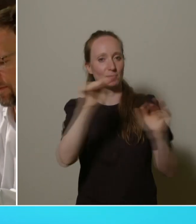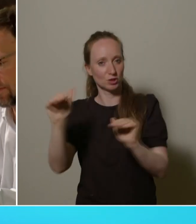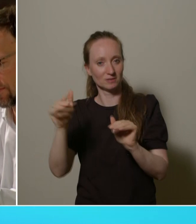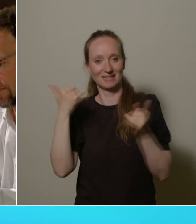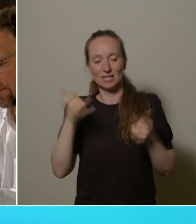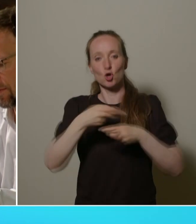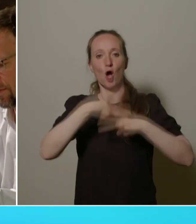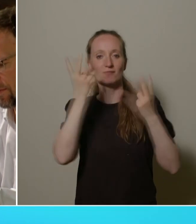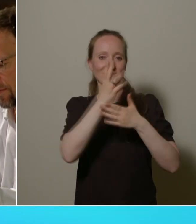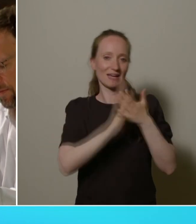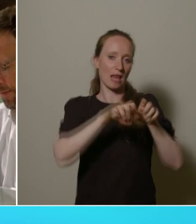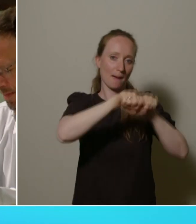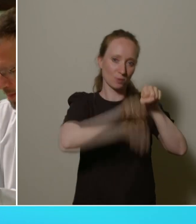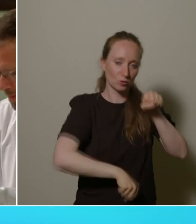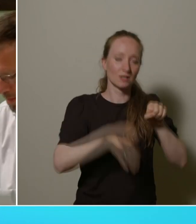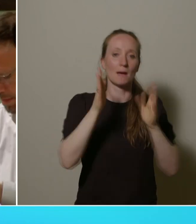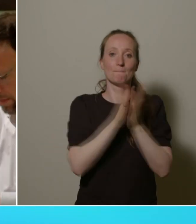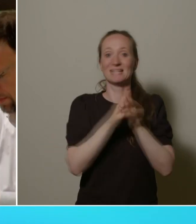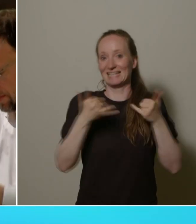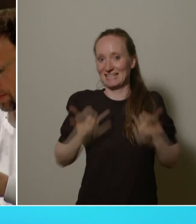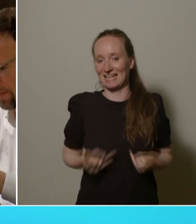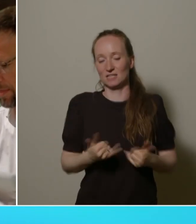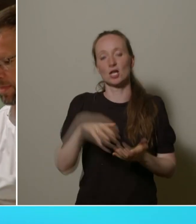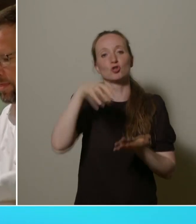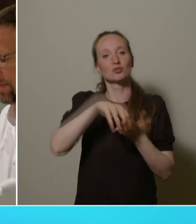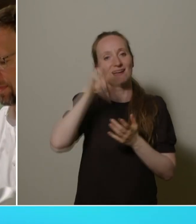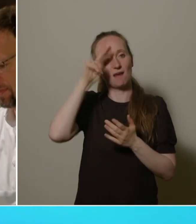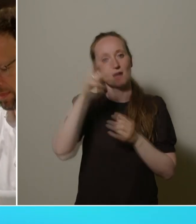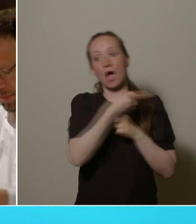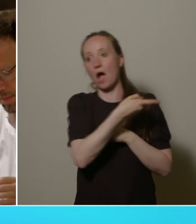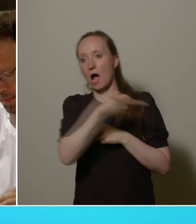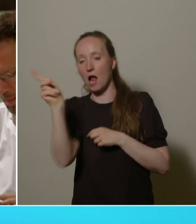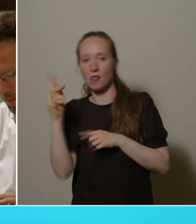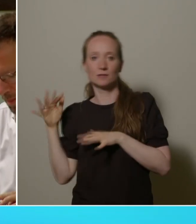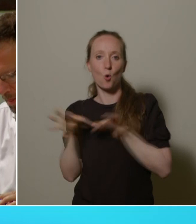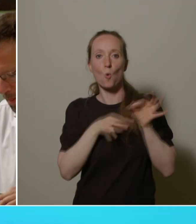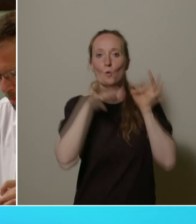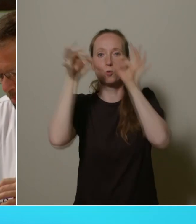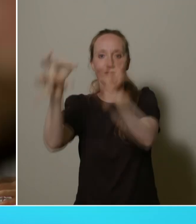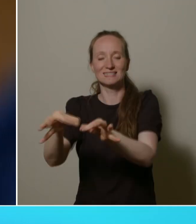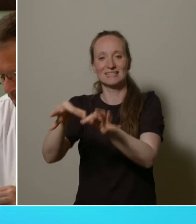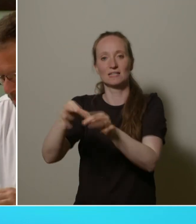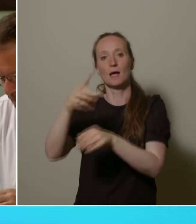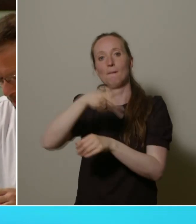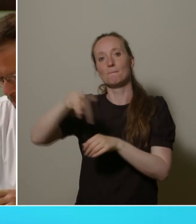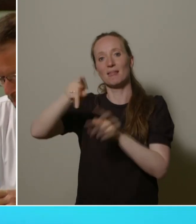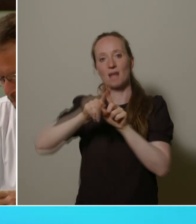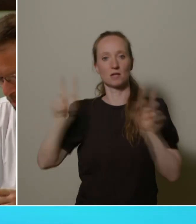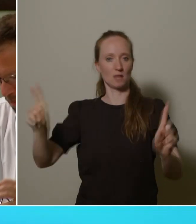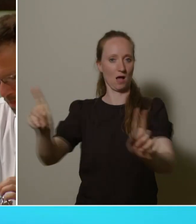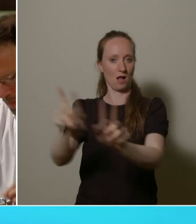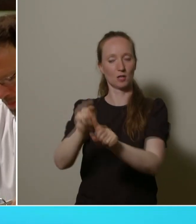unterbreche den öffentlichen Teil. Bitte alle Stadträte mit in den Plenarsaal zu kommen, um dort den nicht öffentlichen Teil unserer